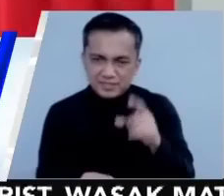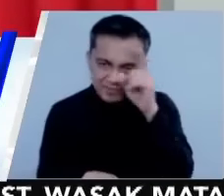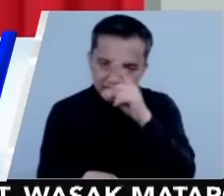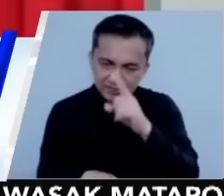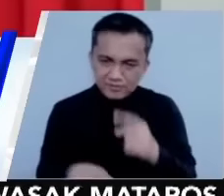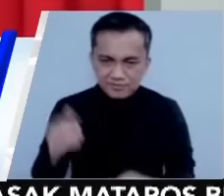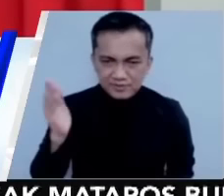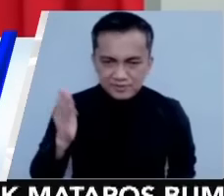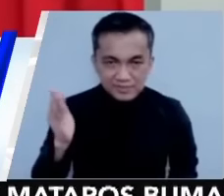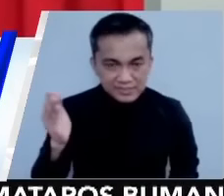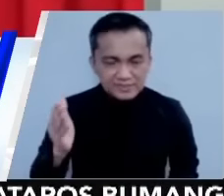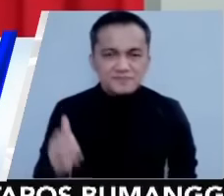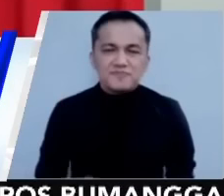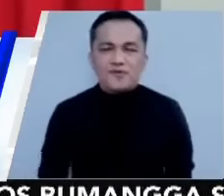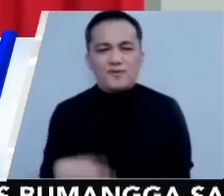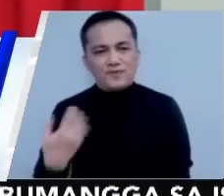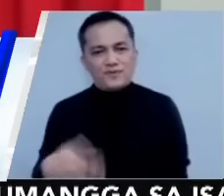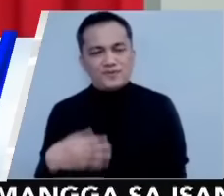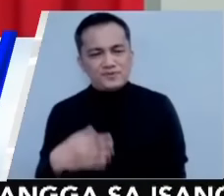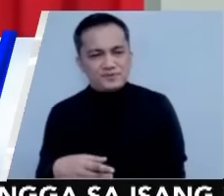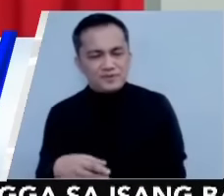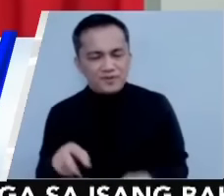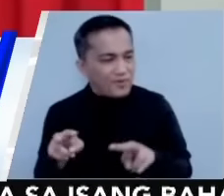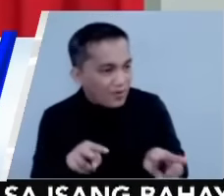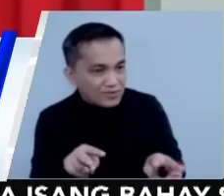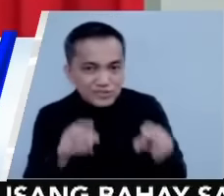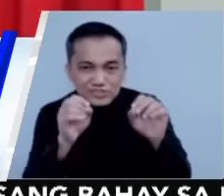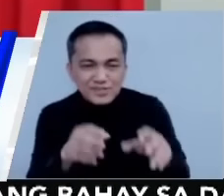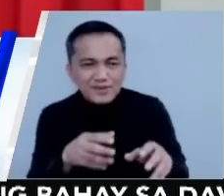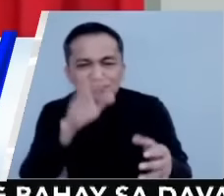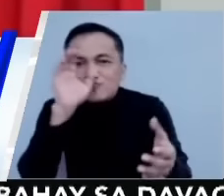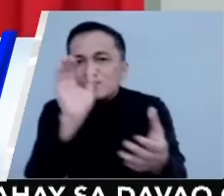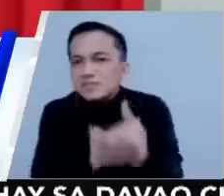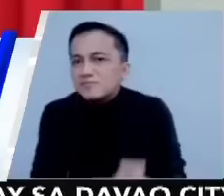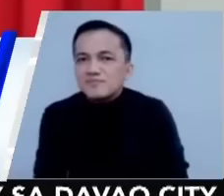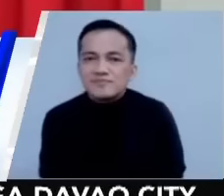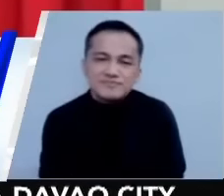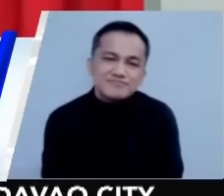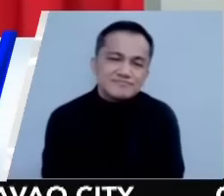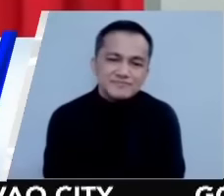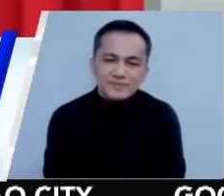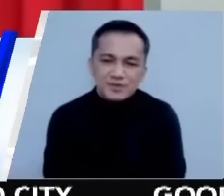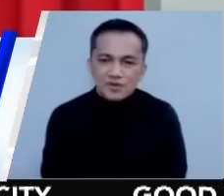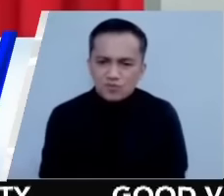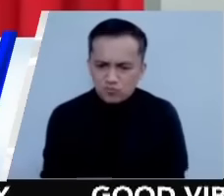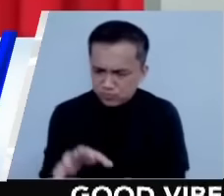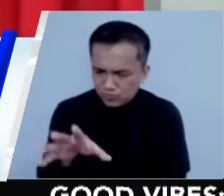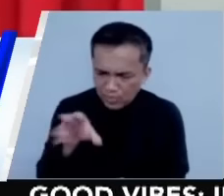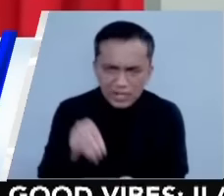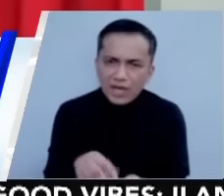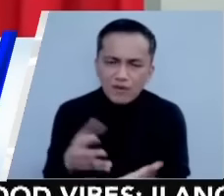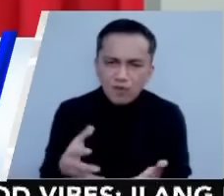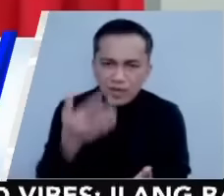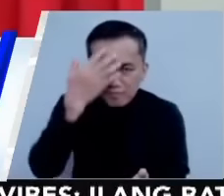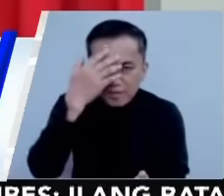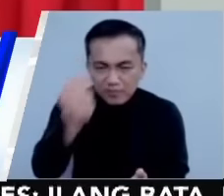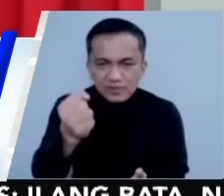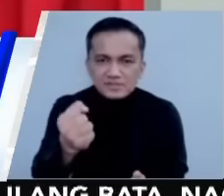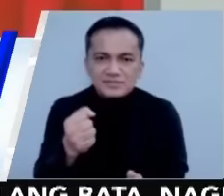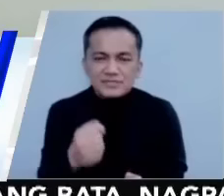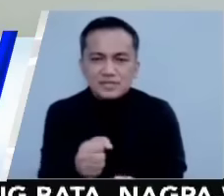graduation speech, hinangaan ng kanyang mga guro at kaklase. Walang kodigo, memorized niya ang kanyang